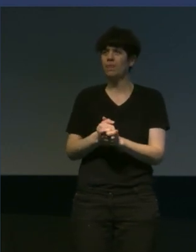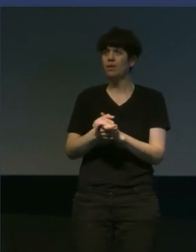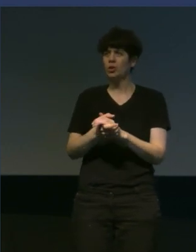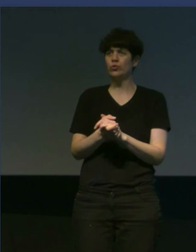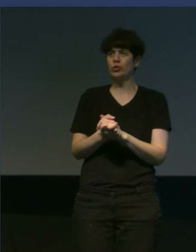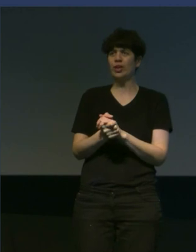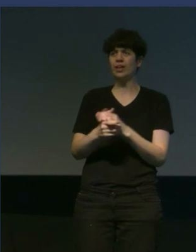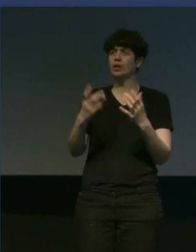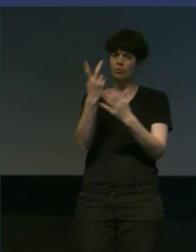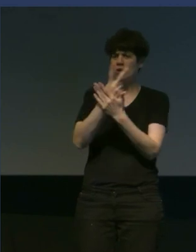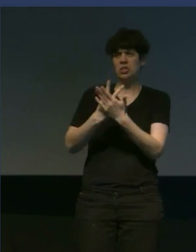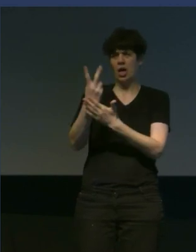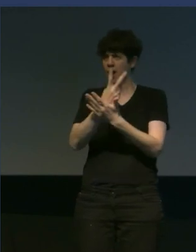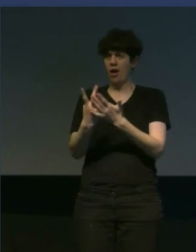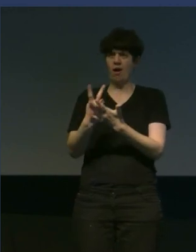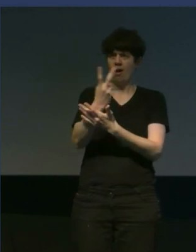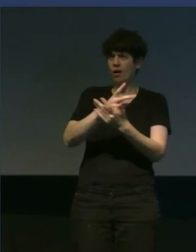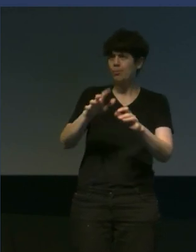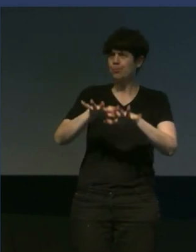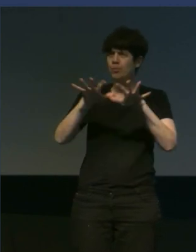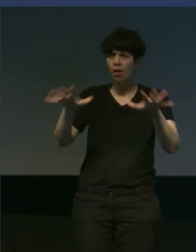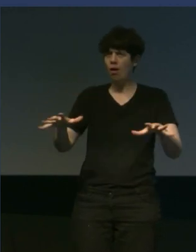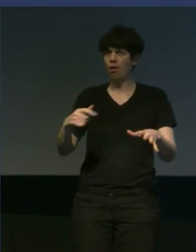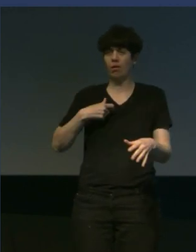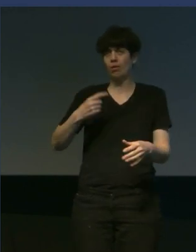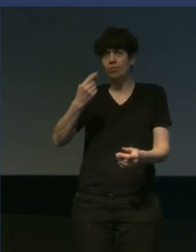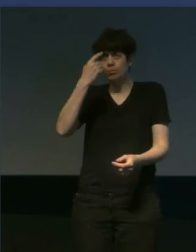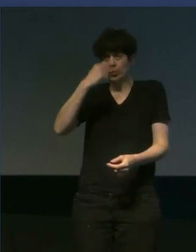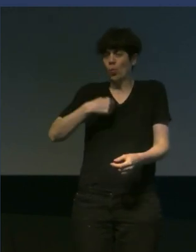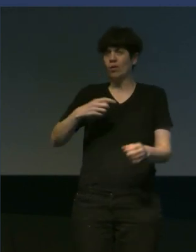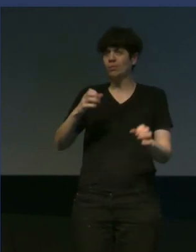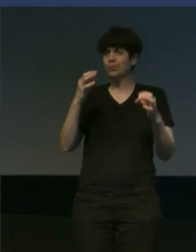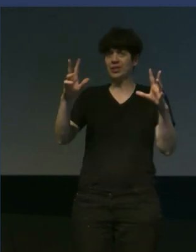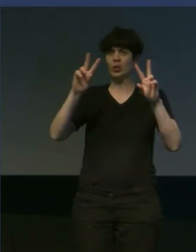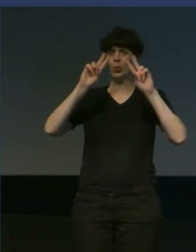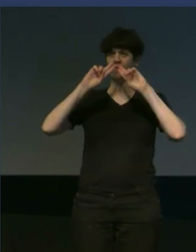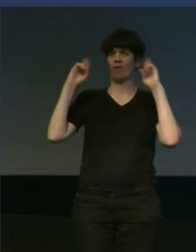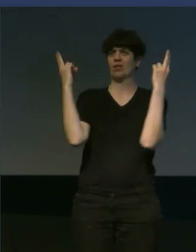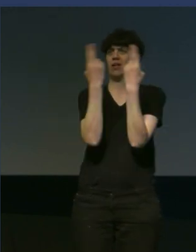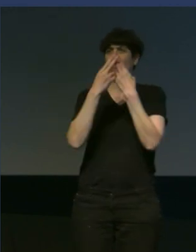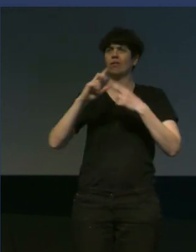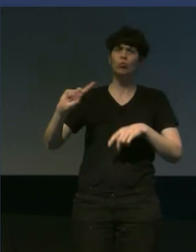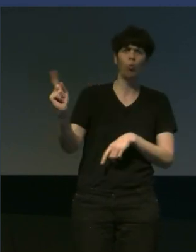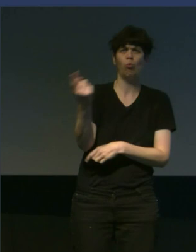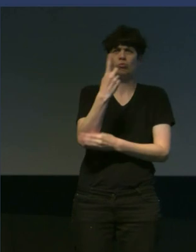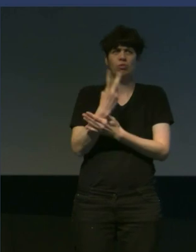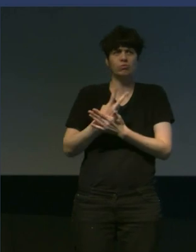Il y a beaucoup de dessins, et le dessin pour moi c'est universel. On a pu le dessiner un jour, et c'est